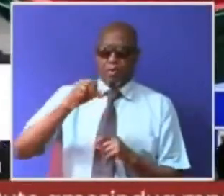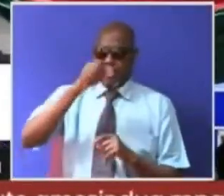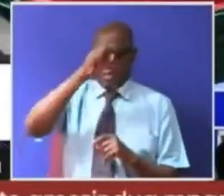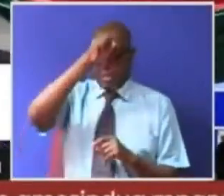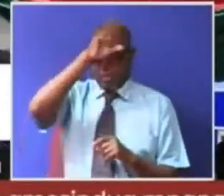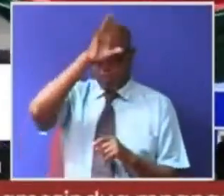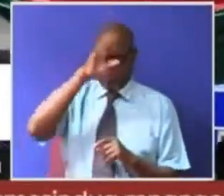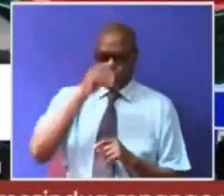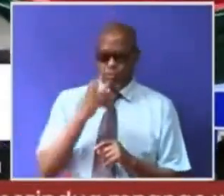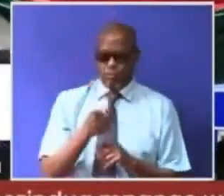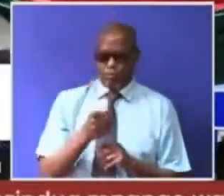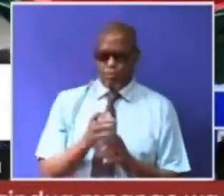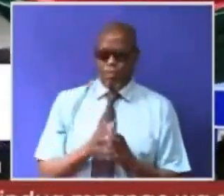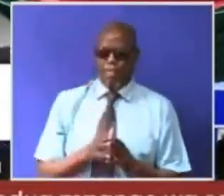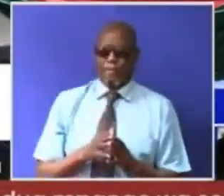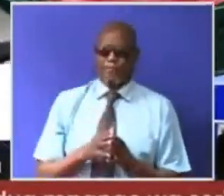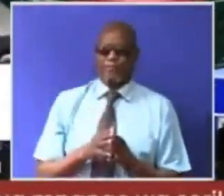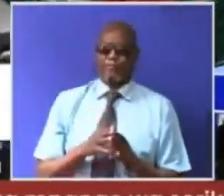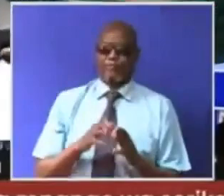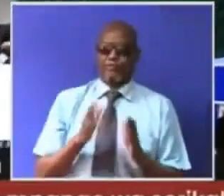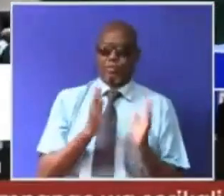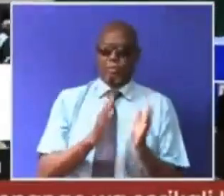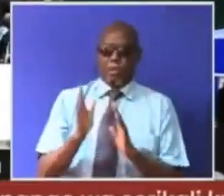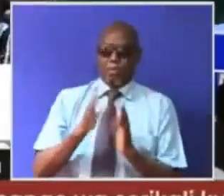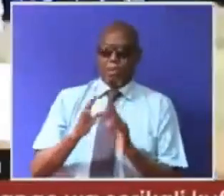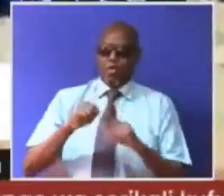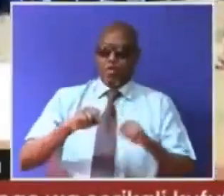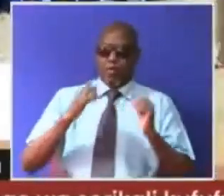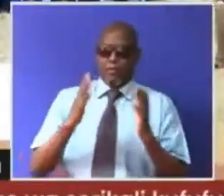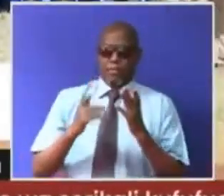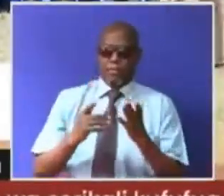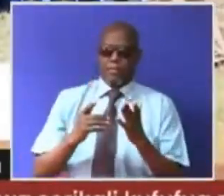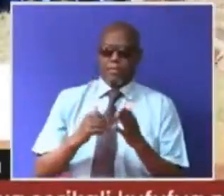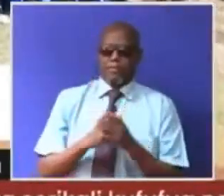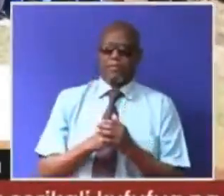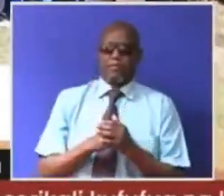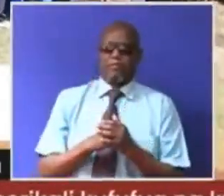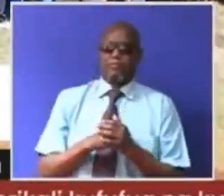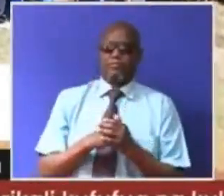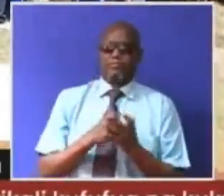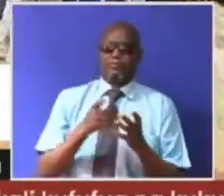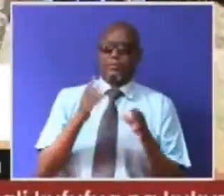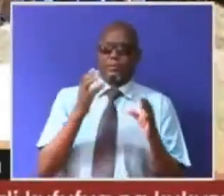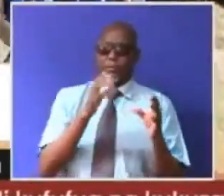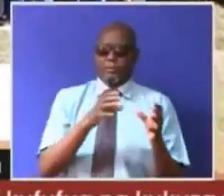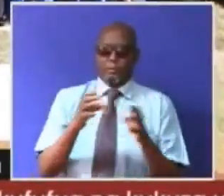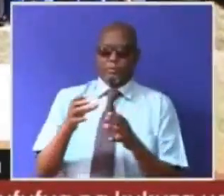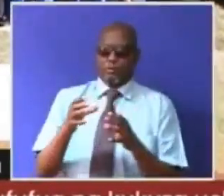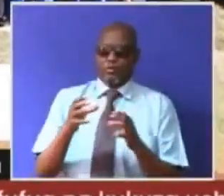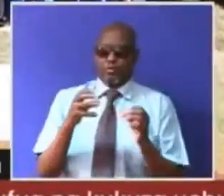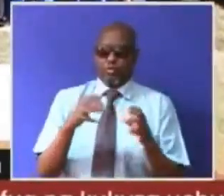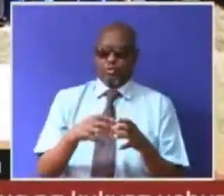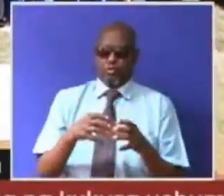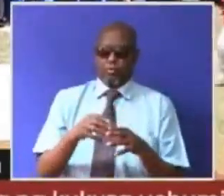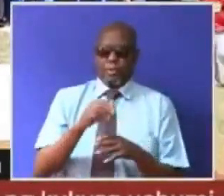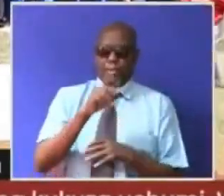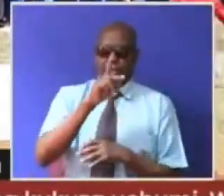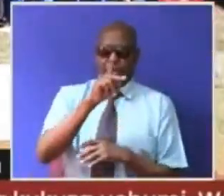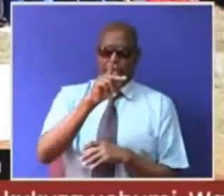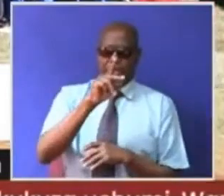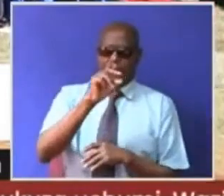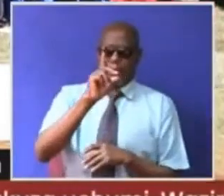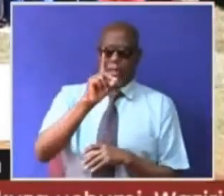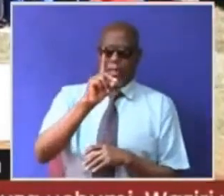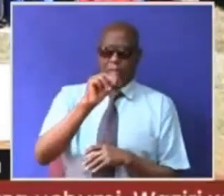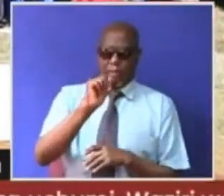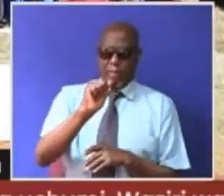ya maafisa hao iliyowezeshwa na Chama cha Kitaifa cha Kushughulikia Maswala ya Meno, ukipenda KDA,